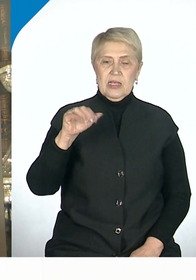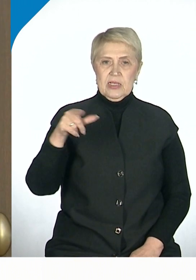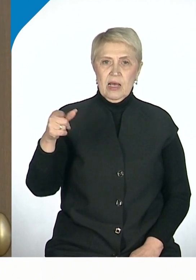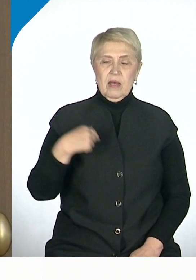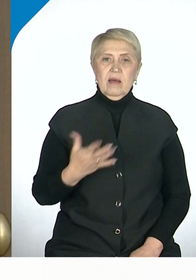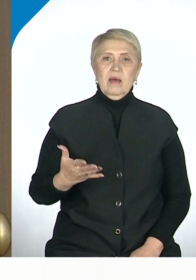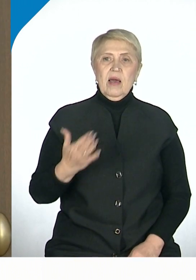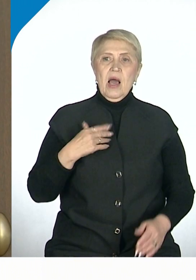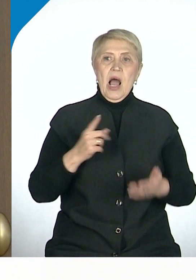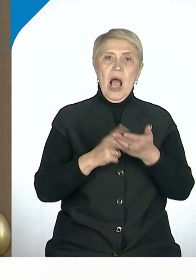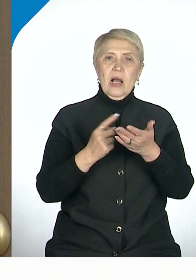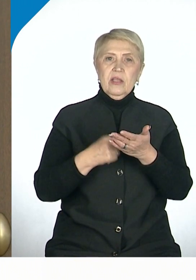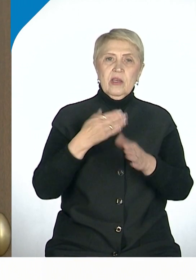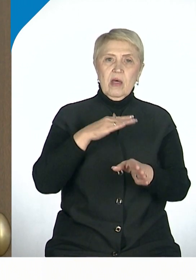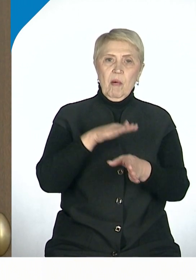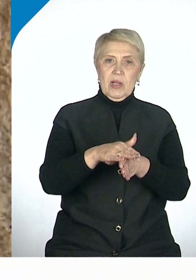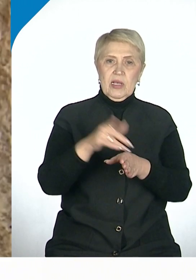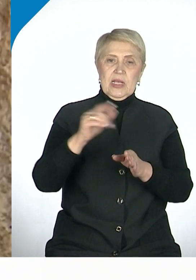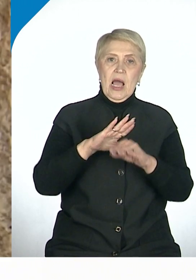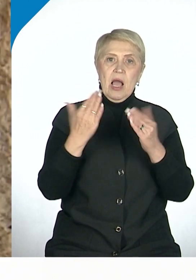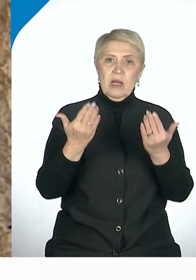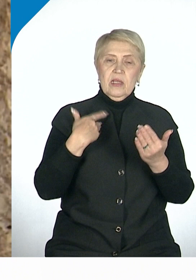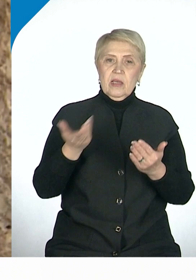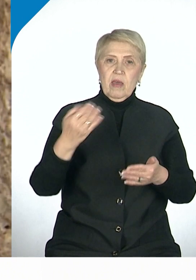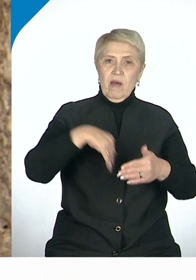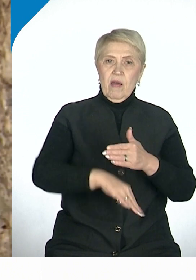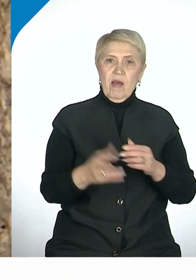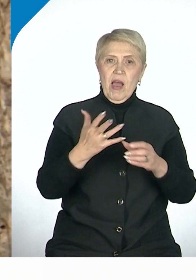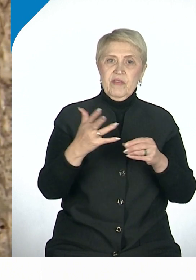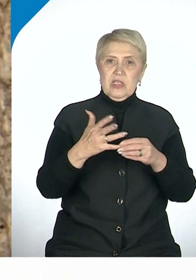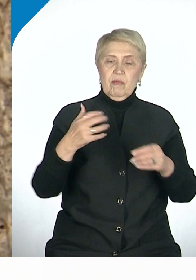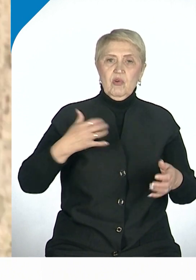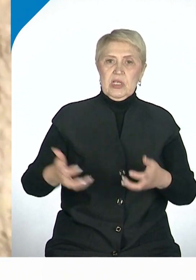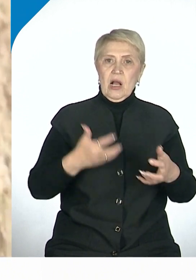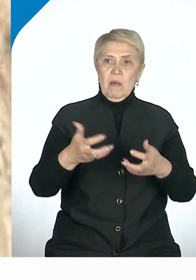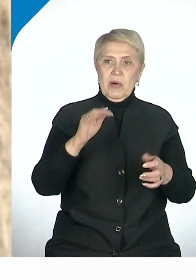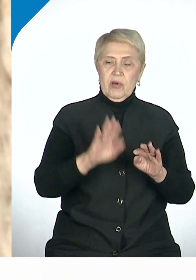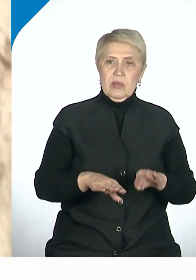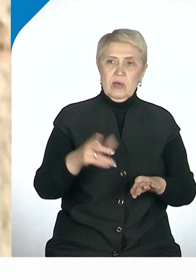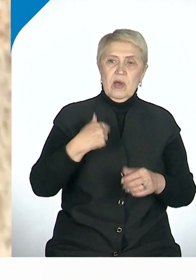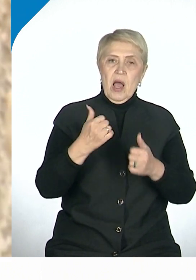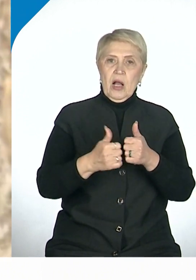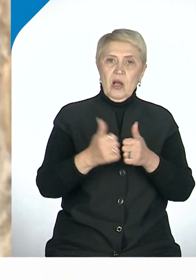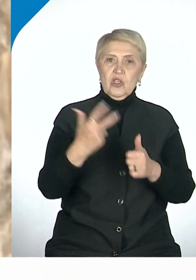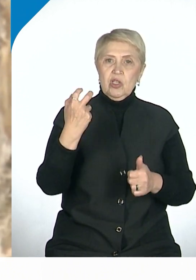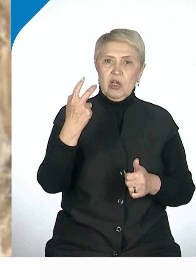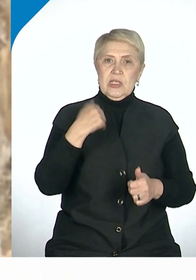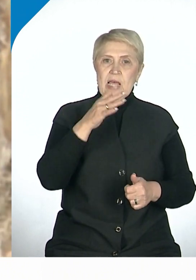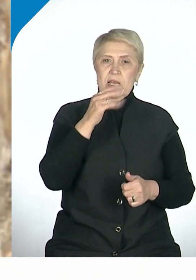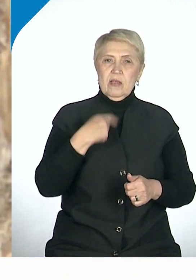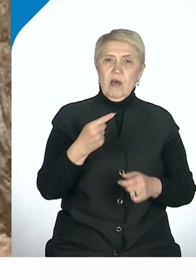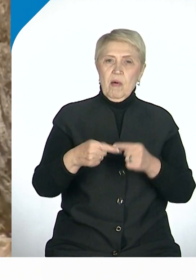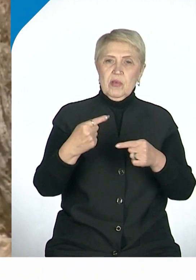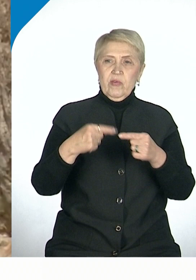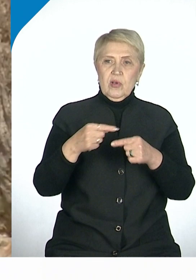закапывают в землю. Так же, как и записки, которые оставляют в стене плача. Более 300 лет каждые полгода около миллиона мелких